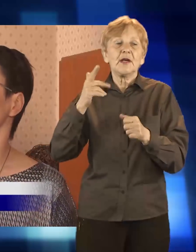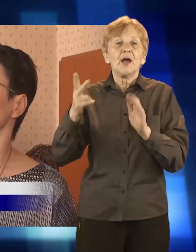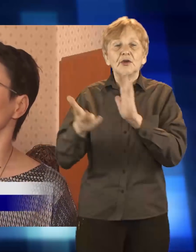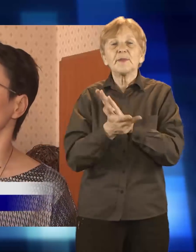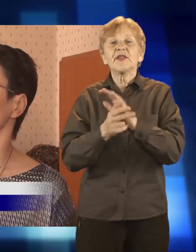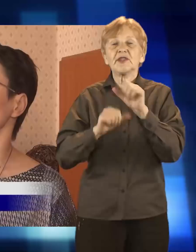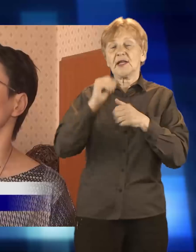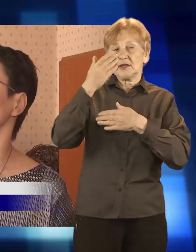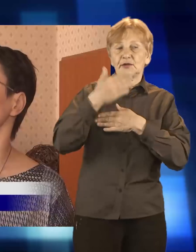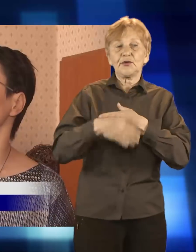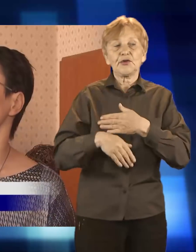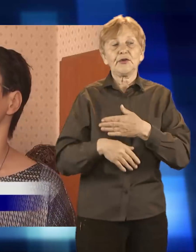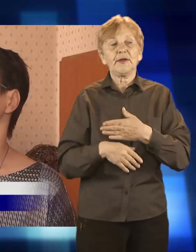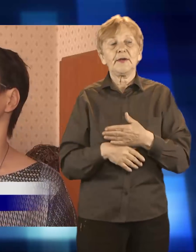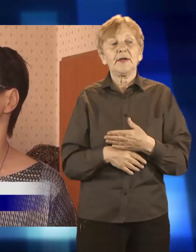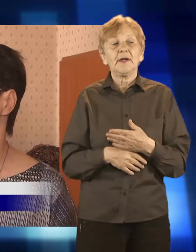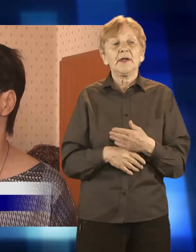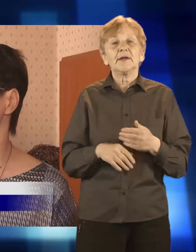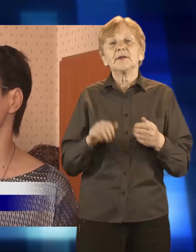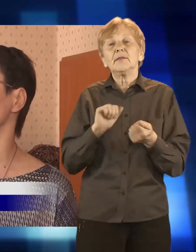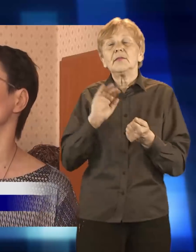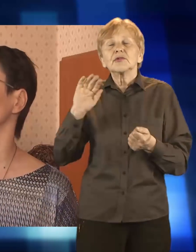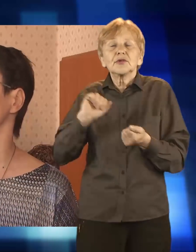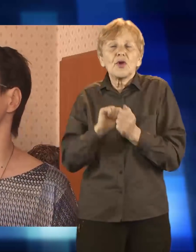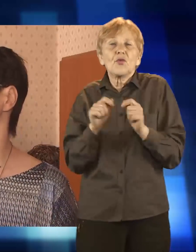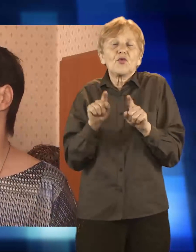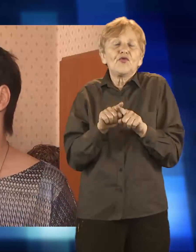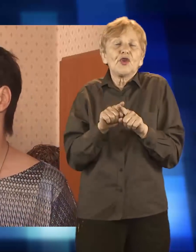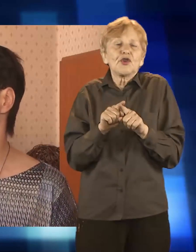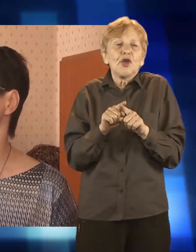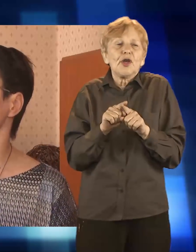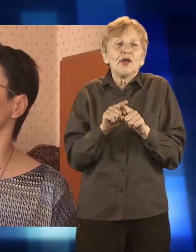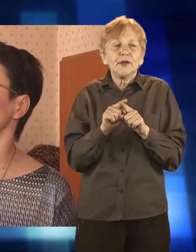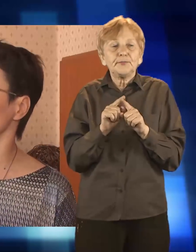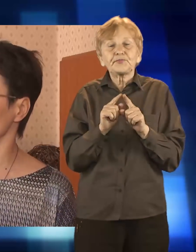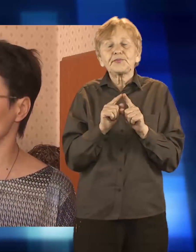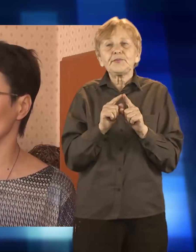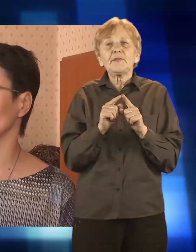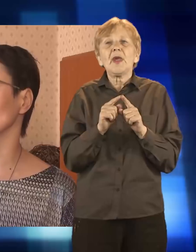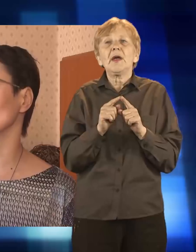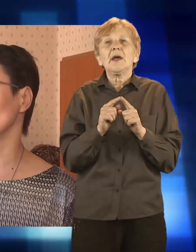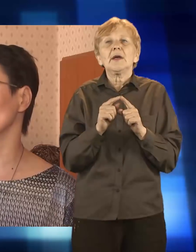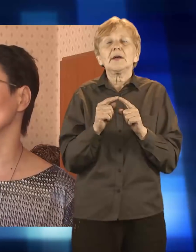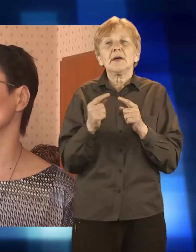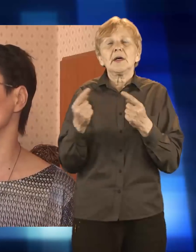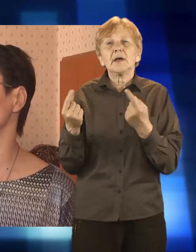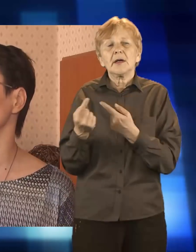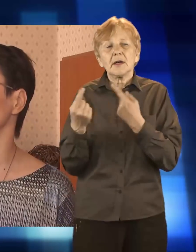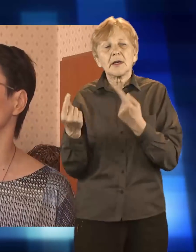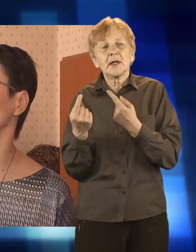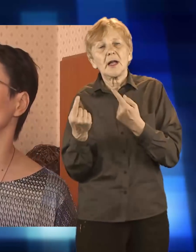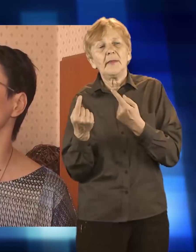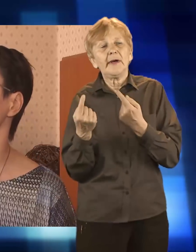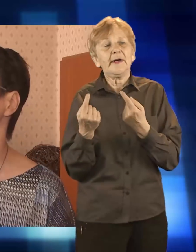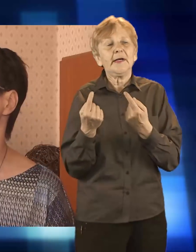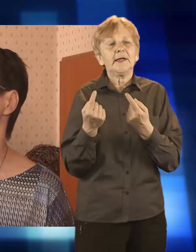zmieniliśmy trochę też szatę graficzną i samej ulotki, i billboardy pokazały się. Będzie nowy spot, oczywiście też